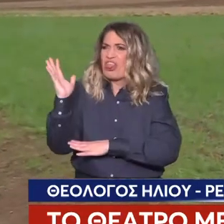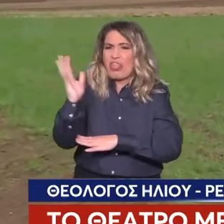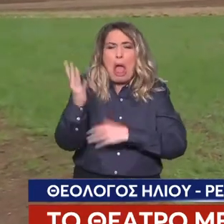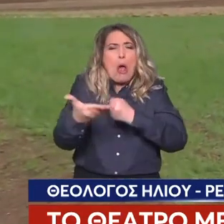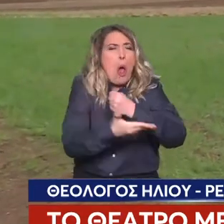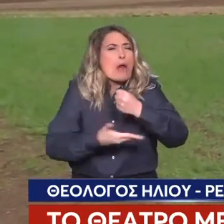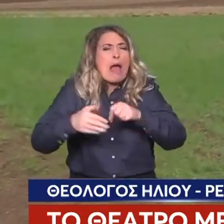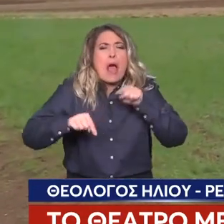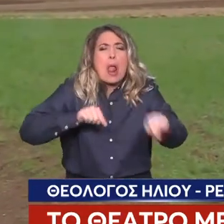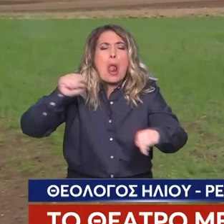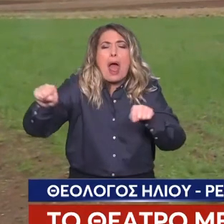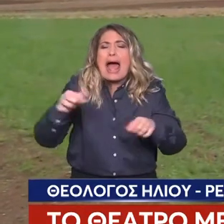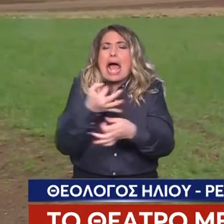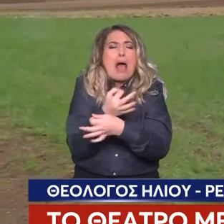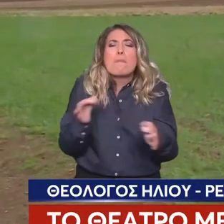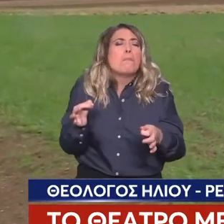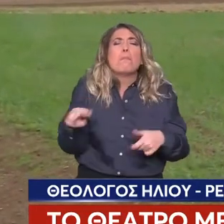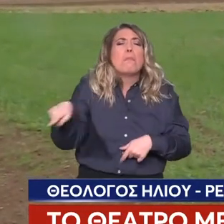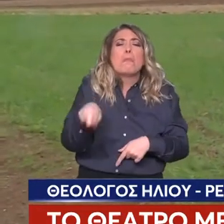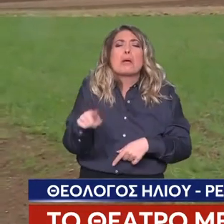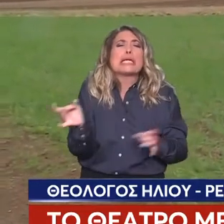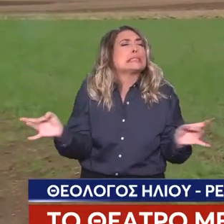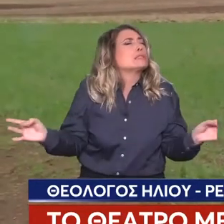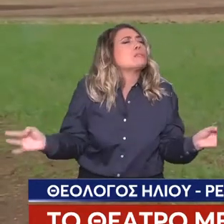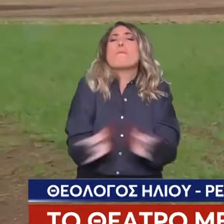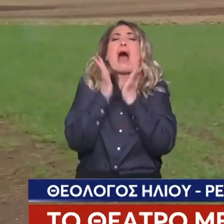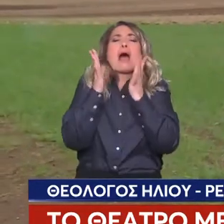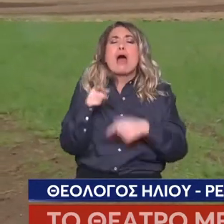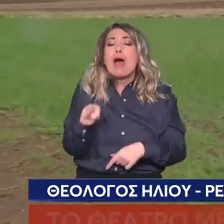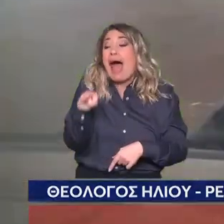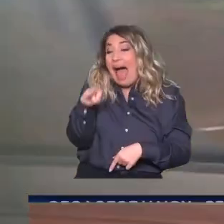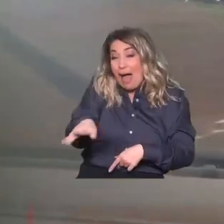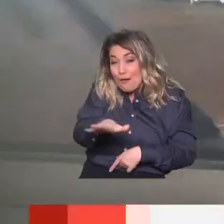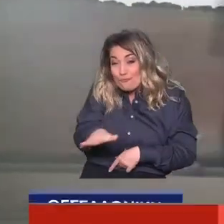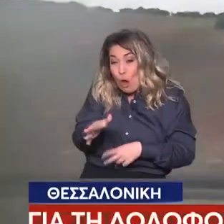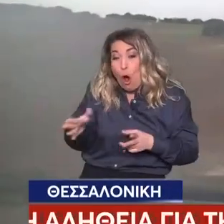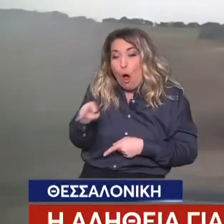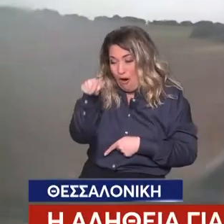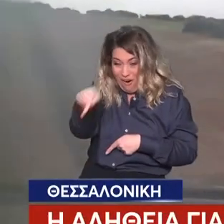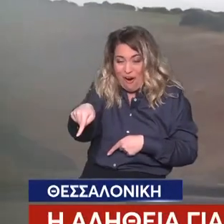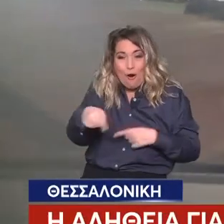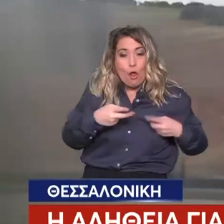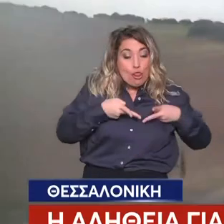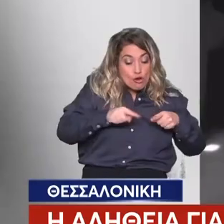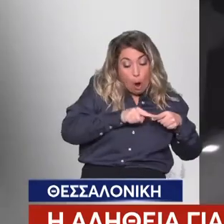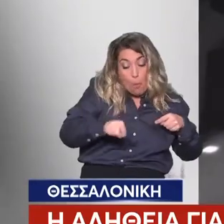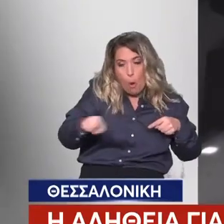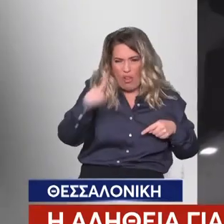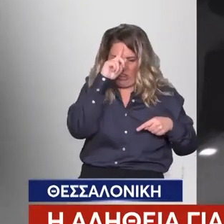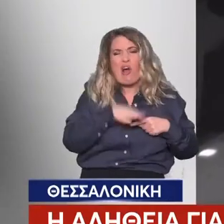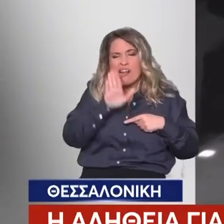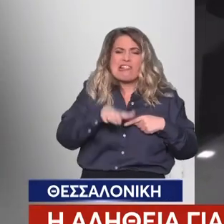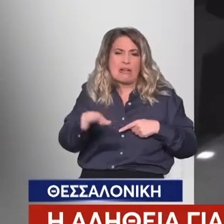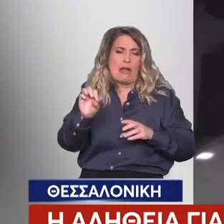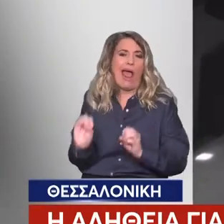αλλά αυτή την περίοδο μας λένε ότι δεν έρχονται καθώς είναι πολύ δύσβατος ο δρόμος. Μετά την ομολογία από τον φίλο του συντρόφου της άτυχης